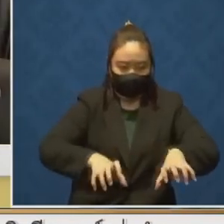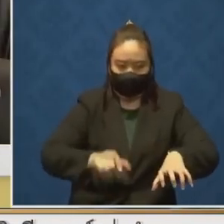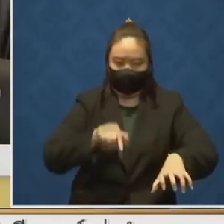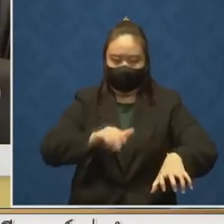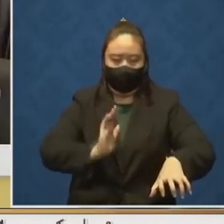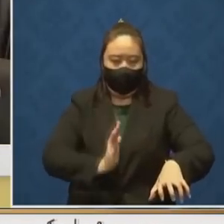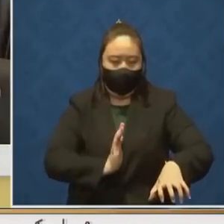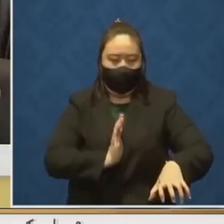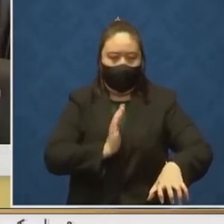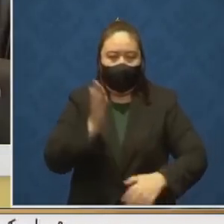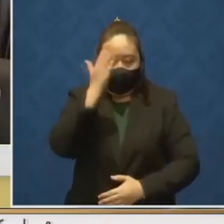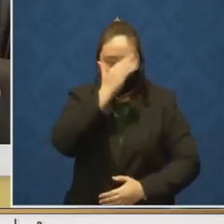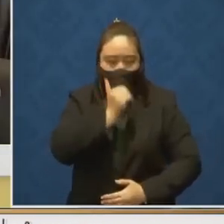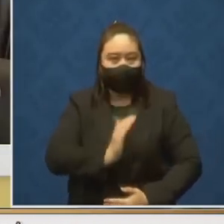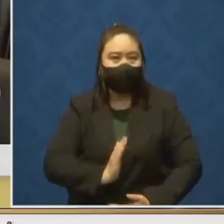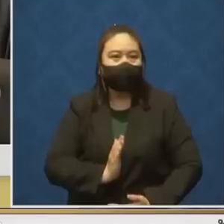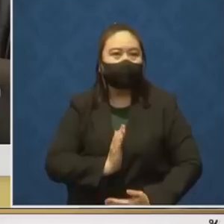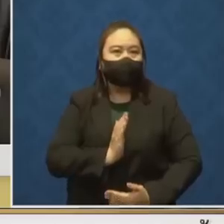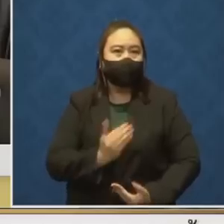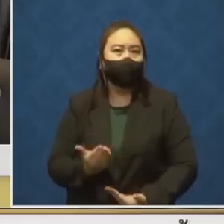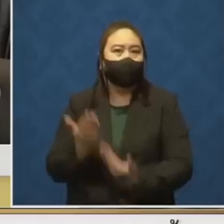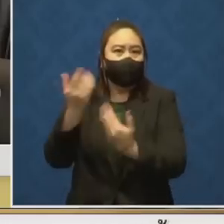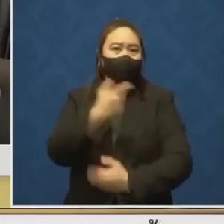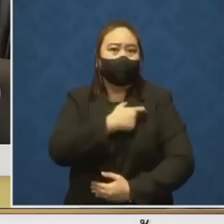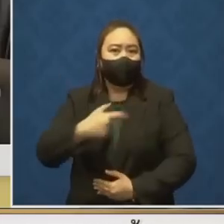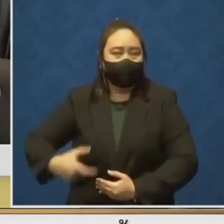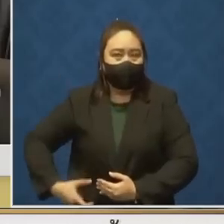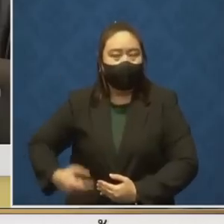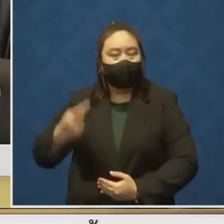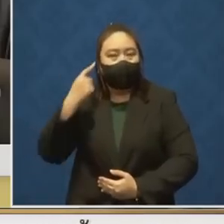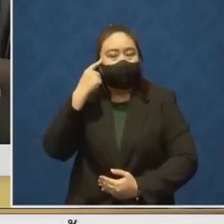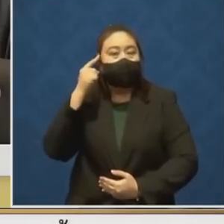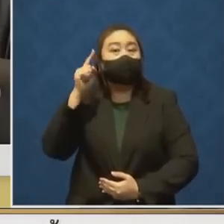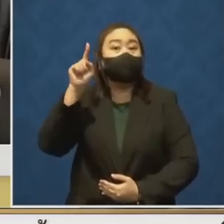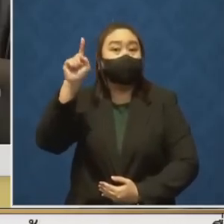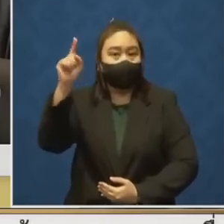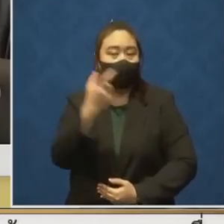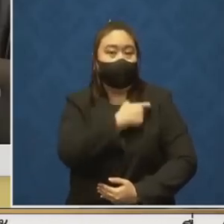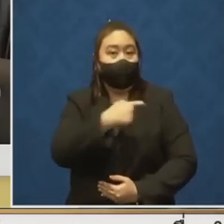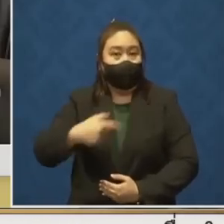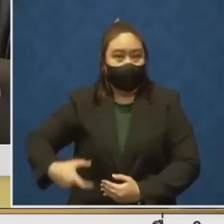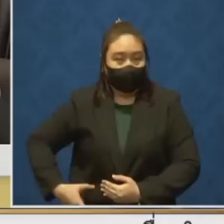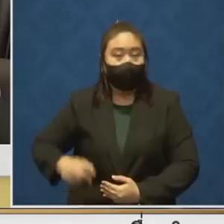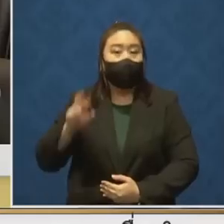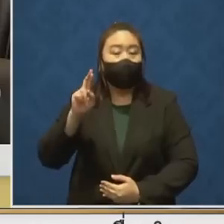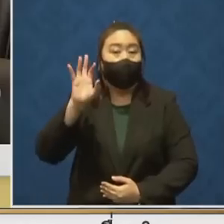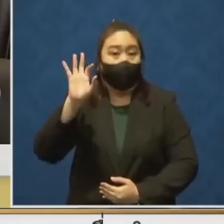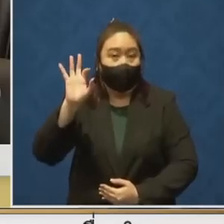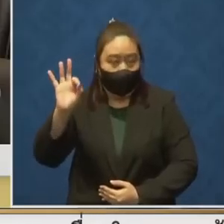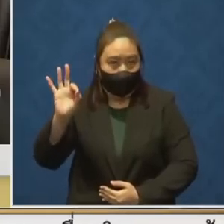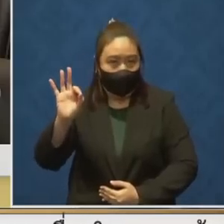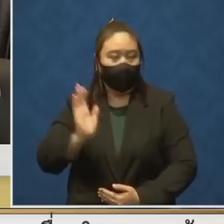สงาง Manager-สมพเกียร์และเพื่อน้อมลำลึกถพระมาฮาคนาธิครคุณของในหลวงรชการที่ 9